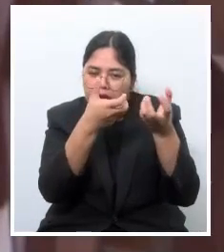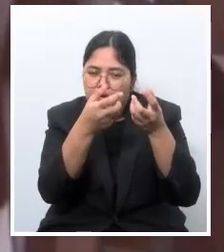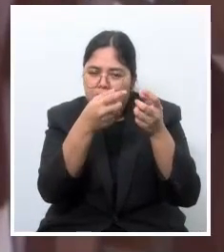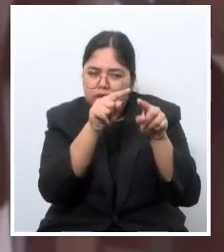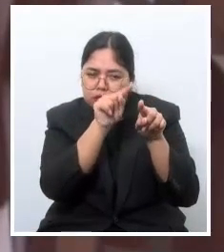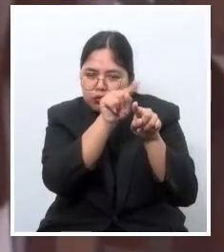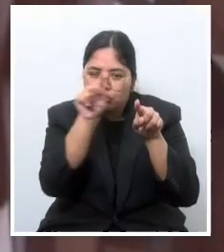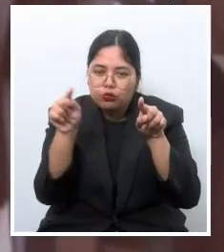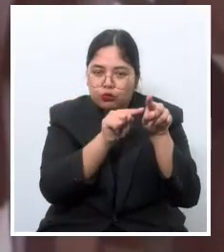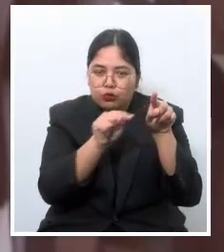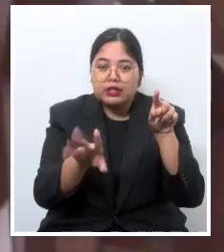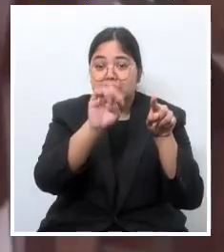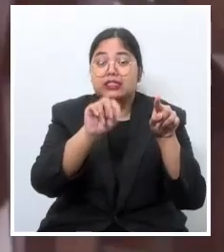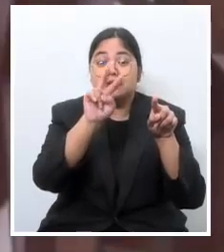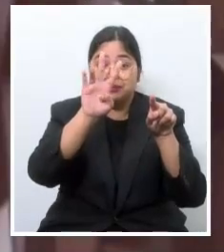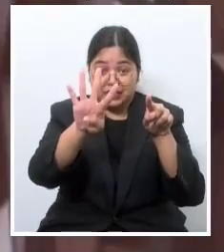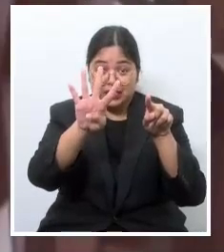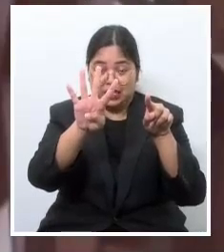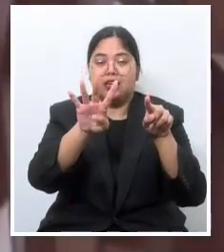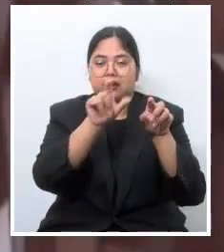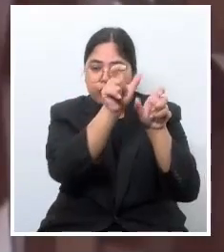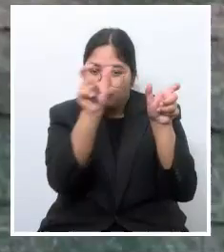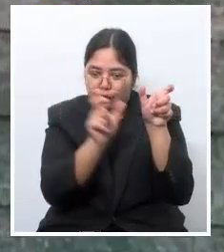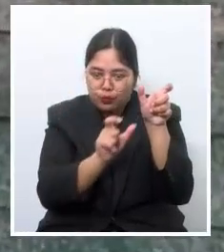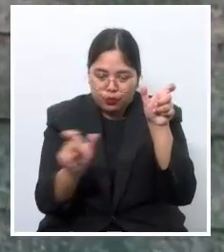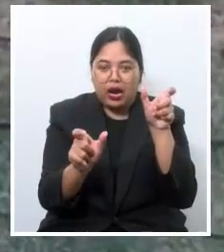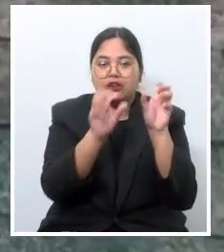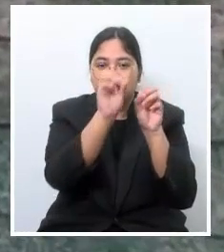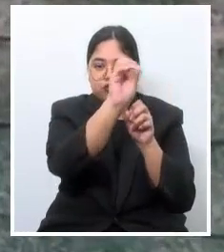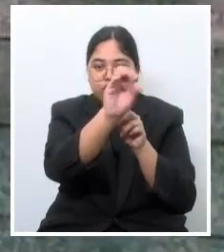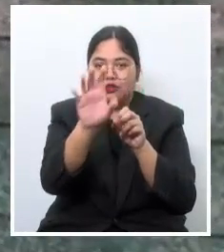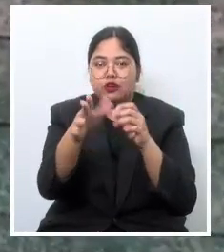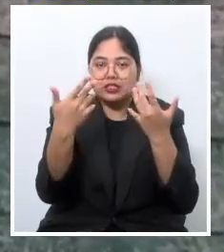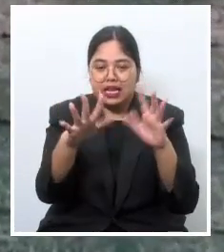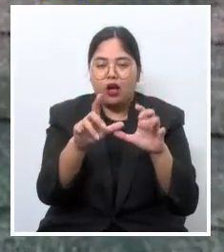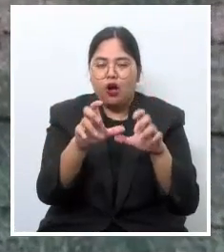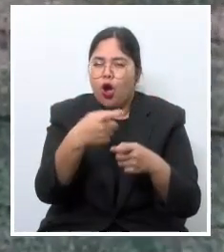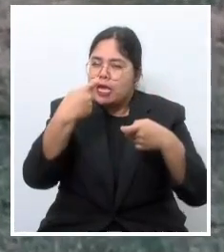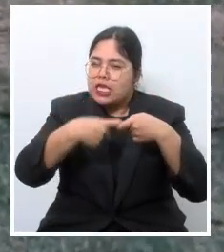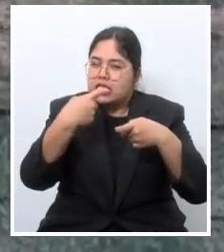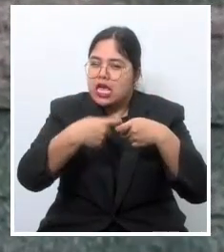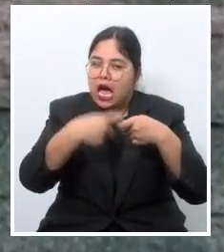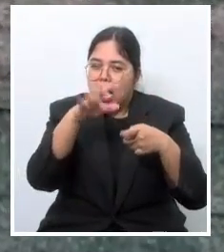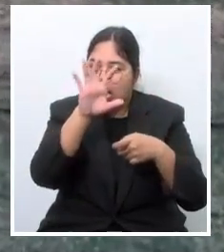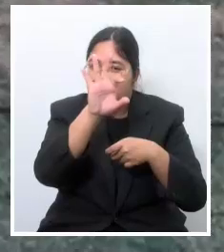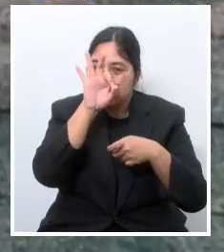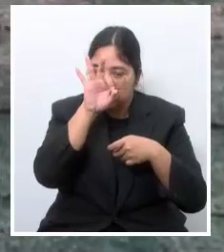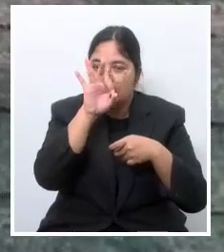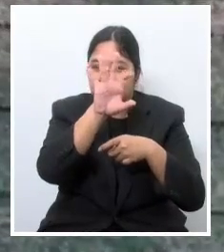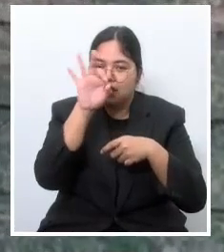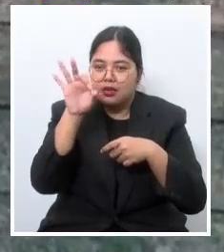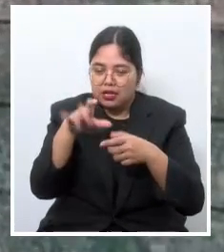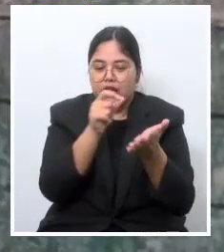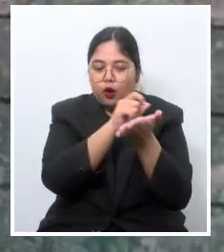44ตัวให้ได้ทั้งหมดหลังจากนั้นเราจะเอาพยัญชนะตัวที่ยากที่สุดนะครับมา